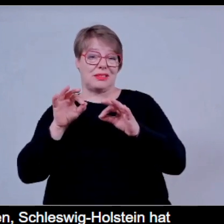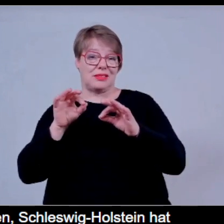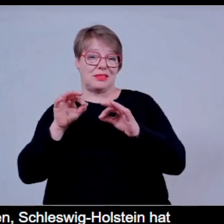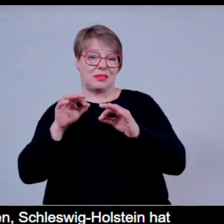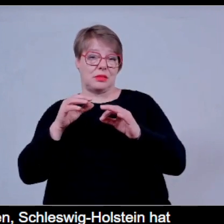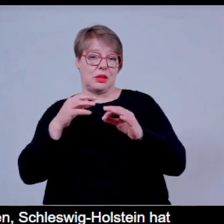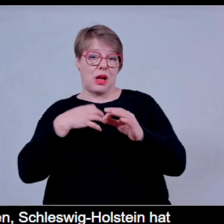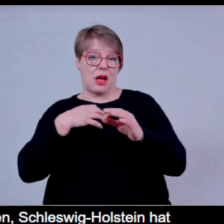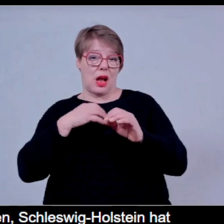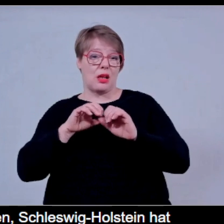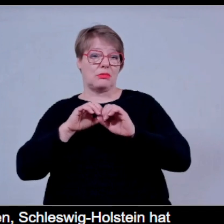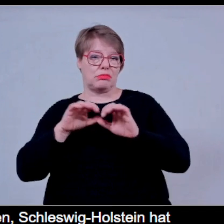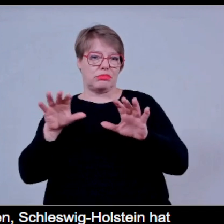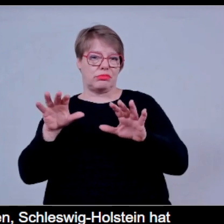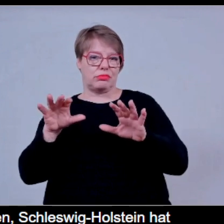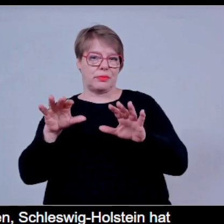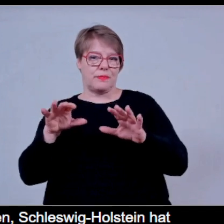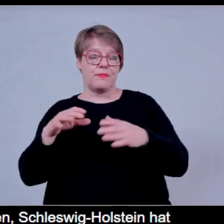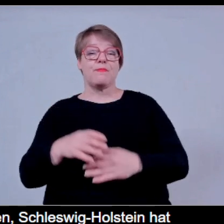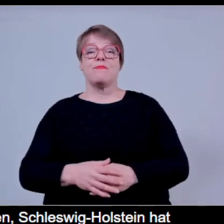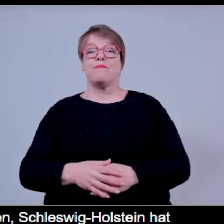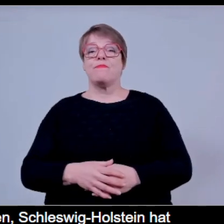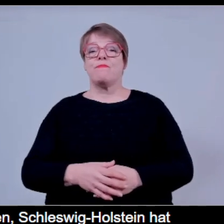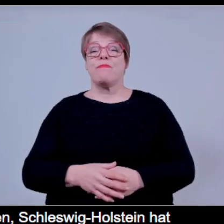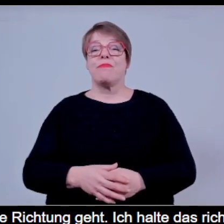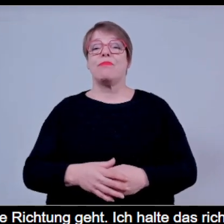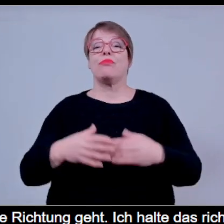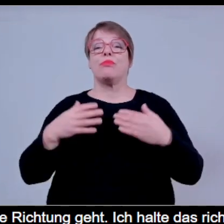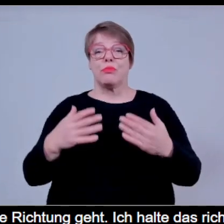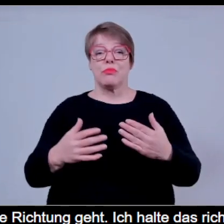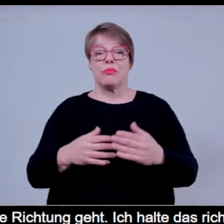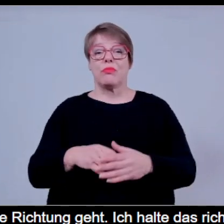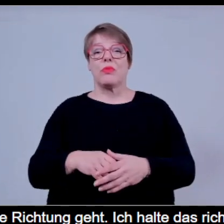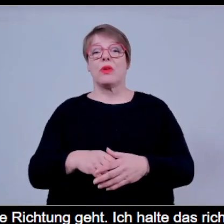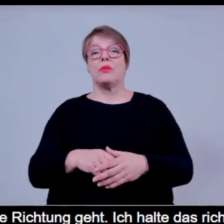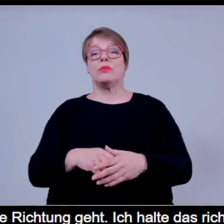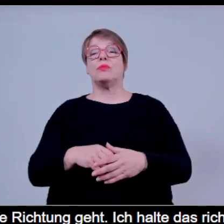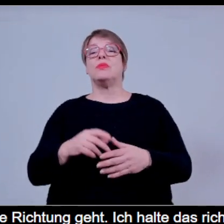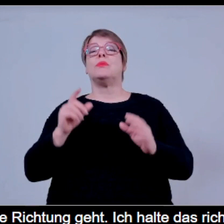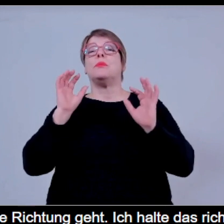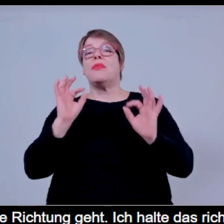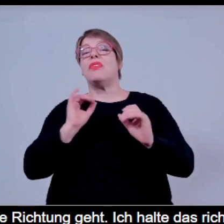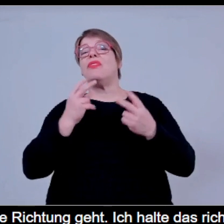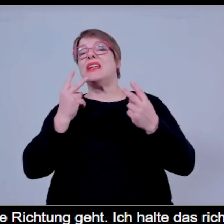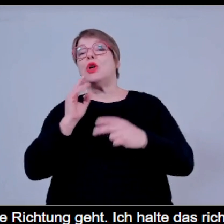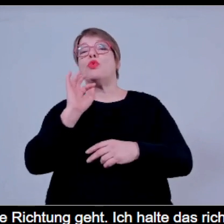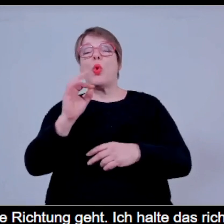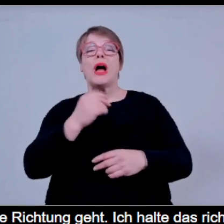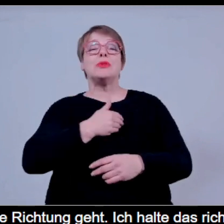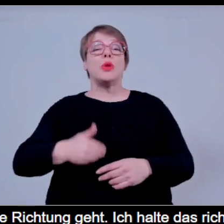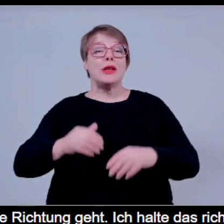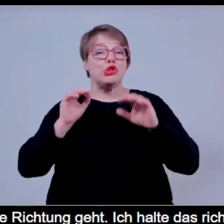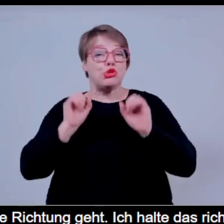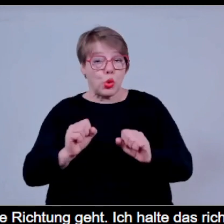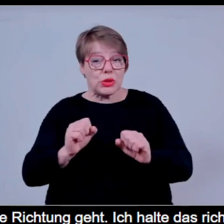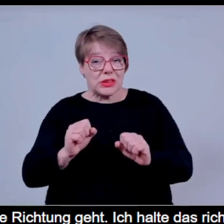an diesem Punkt im Moment zumindest die Verhältnismäßigkeit dieser Maßnahme wohl nicht mehr gegeben. Und wir nehmen natürlich das schon sehr ernst, was wir auch aus Urteilen